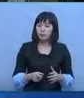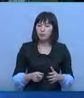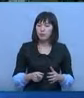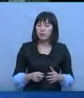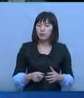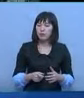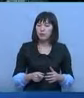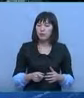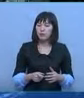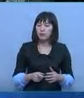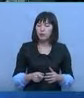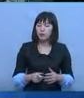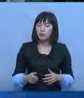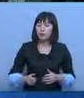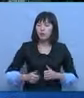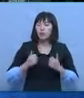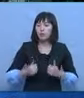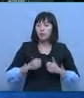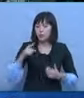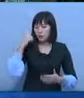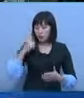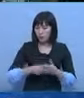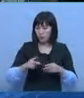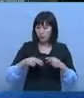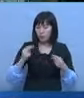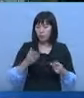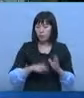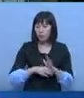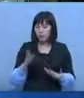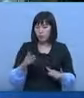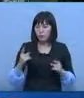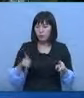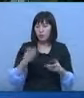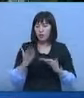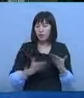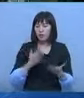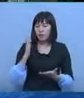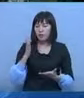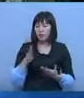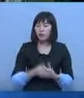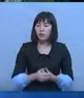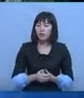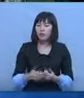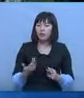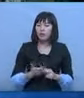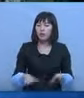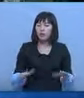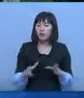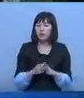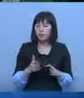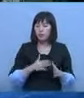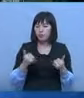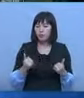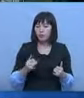жас ұрпаққа осы мотивация беру, және де өзінің өмірін жақсартуға бір қадам жақындату. Және де оған қоса, біз осы бүгін